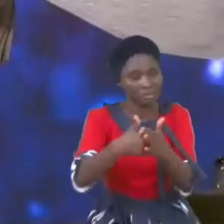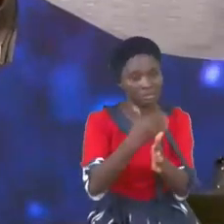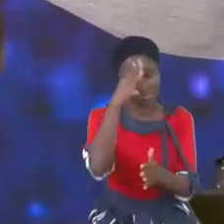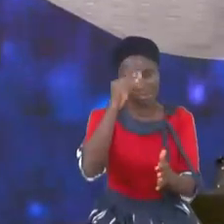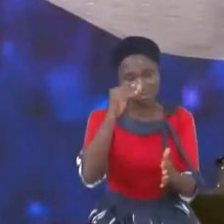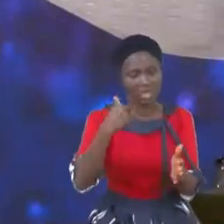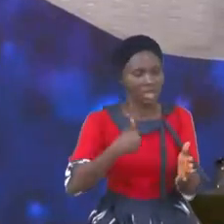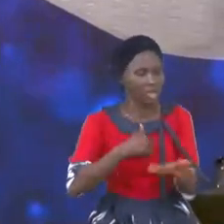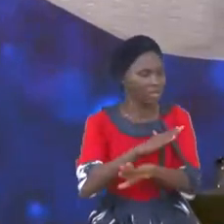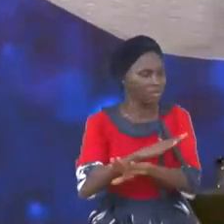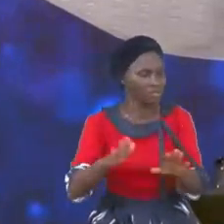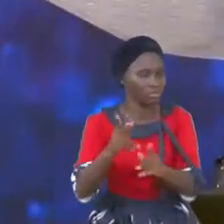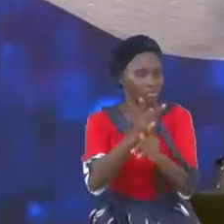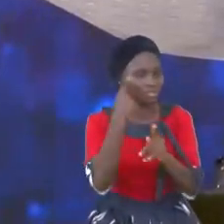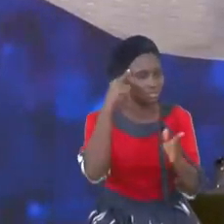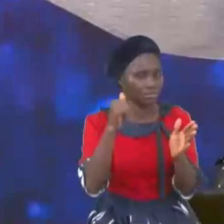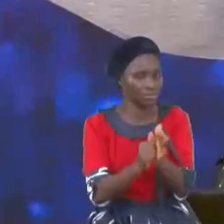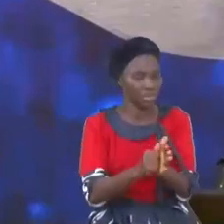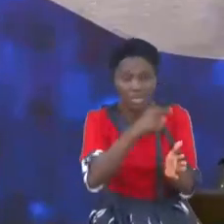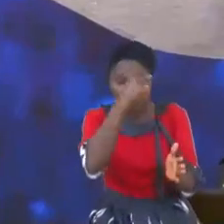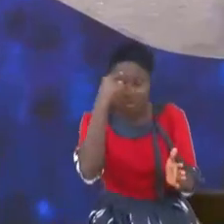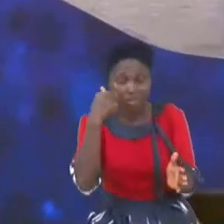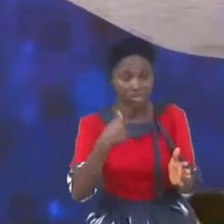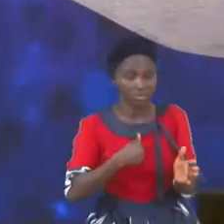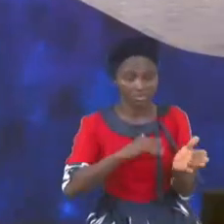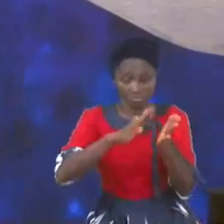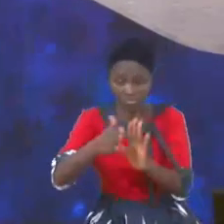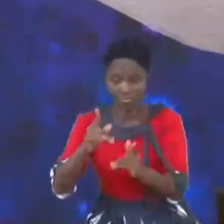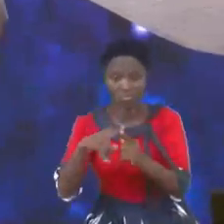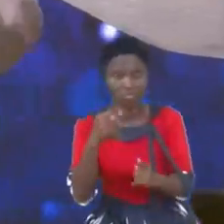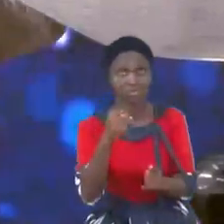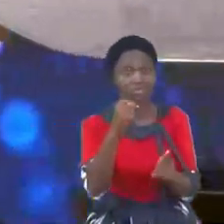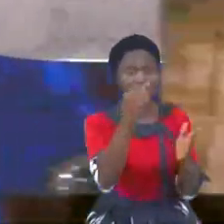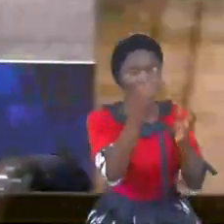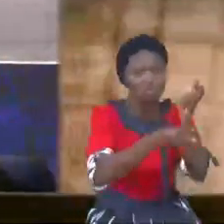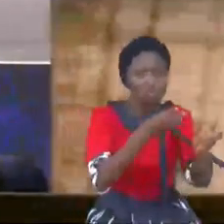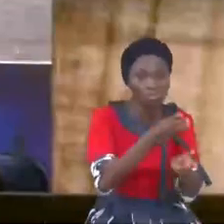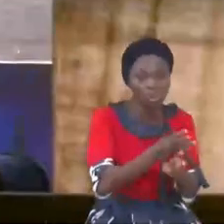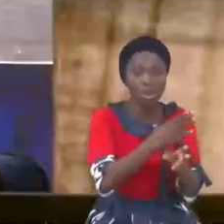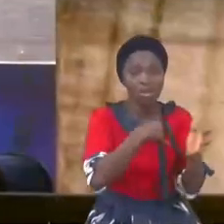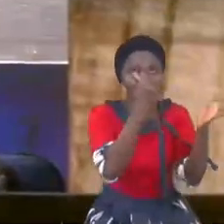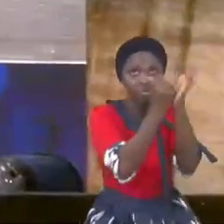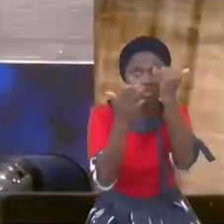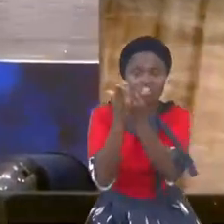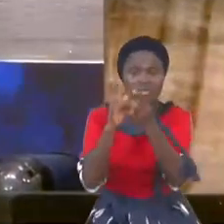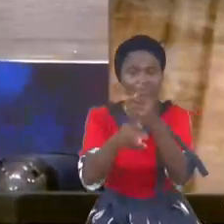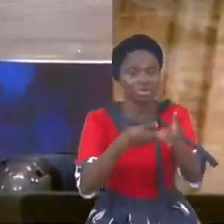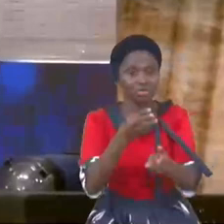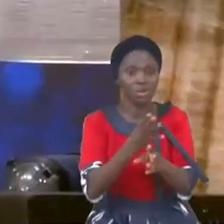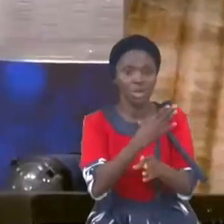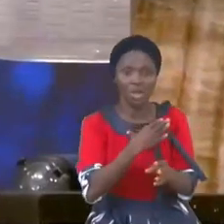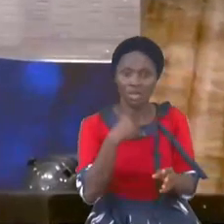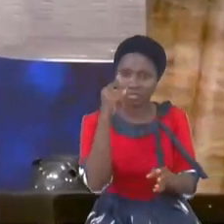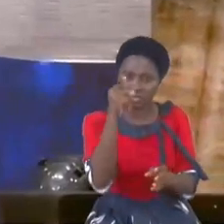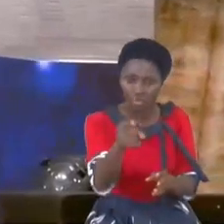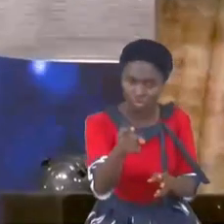ne suis pas dérangé pour cela parce que je suis mort au monde, je suis crucifié au monde, je suis comme vous, comme païen